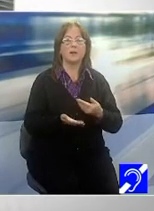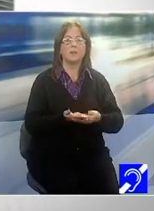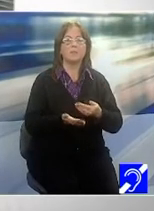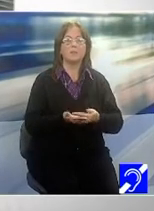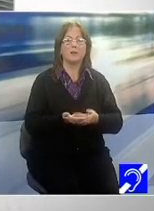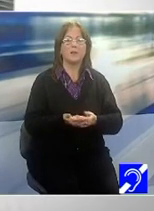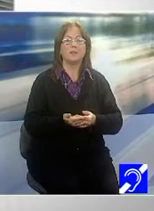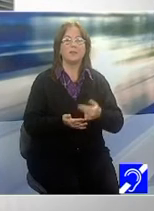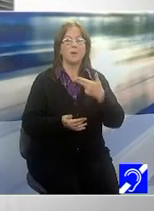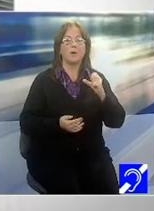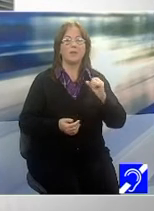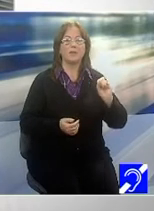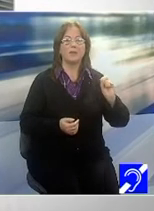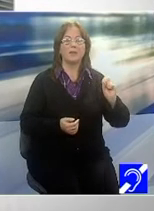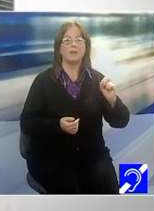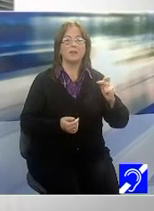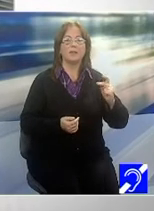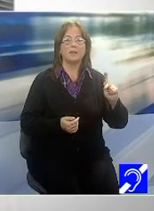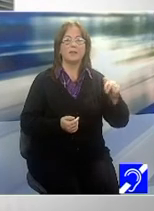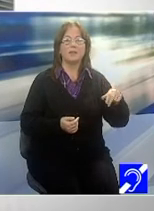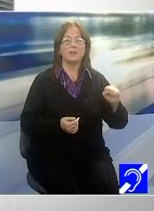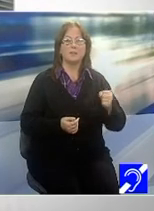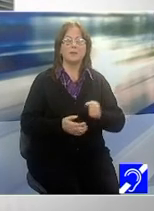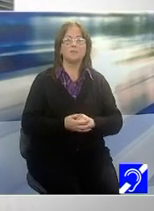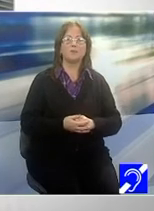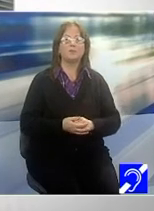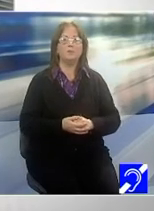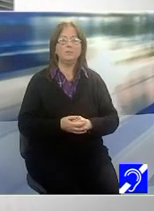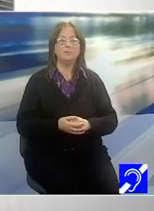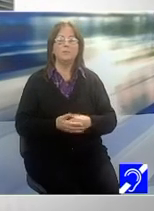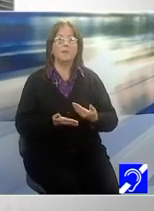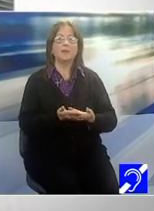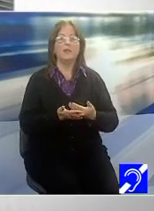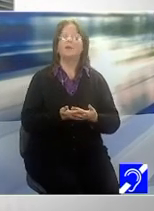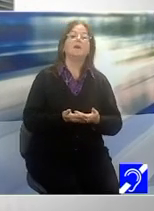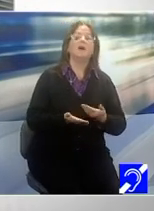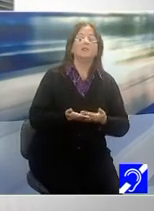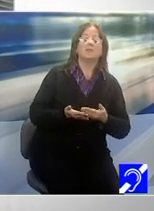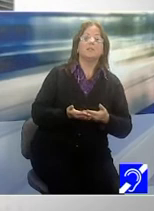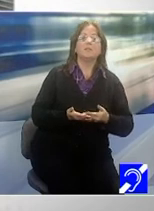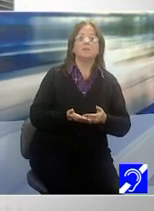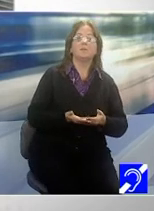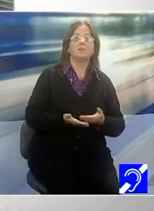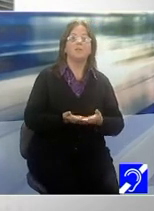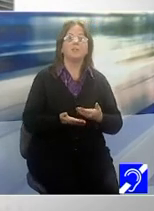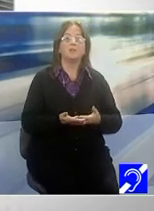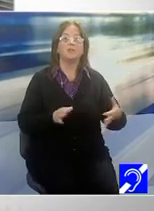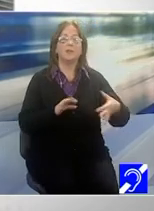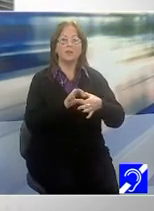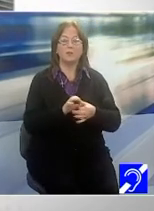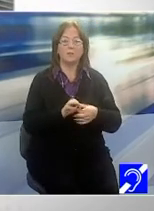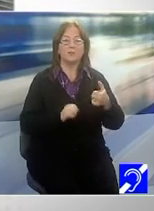Având în vedere această istorie de comună de 135 de ani, cam care sunt, știu